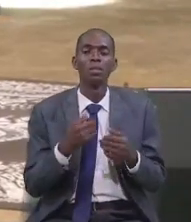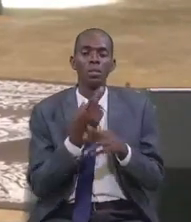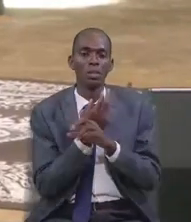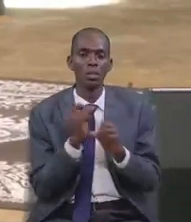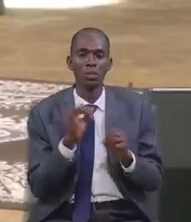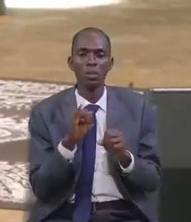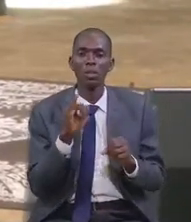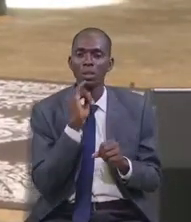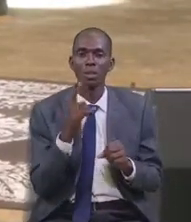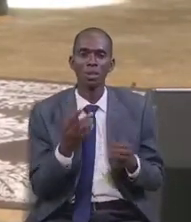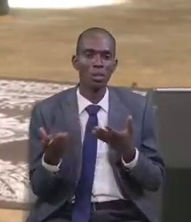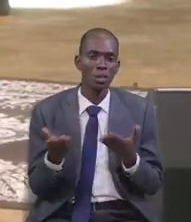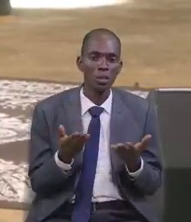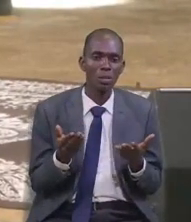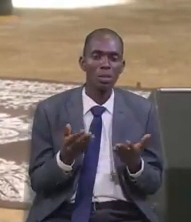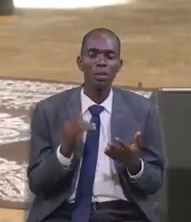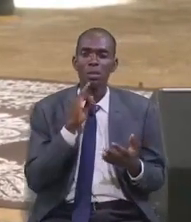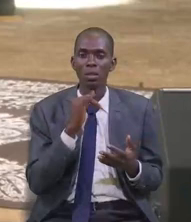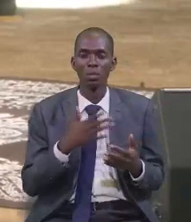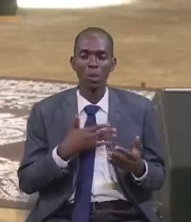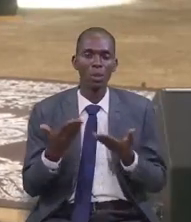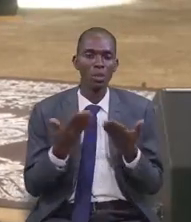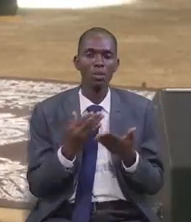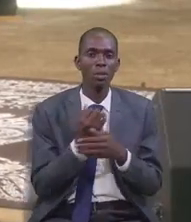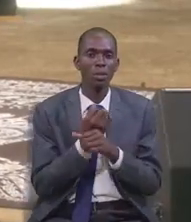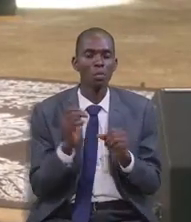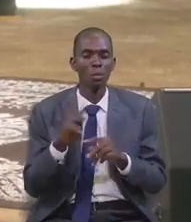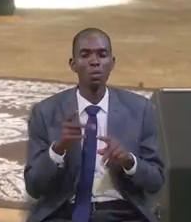service? Est-ce que cela détruit les gens du péché?